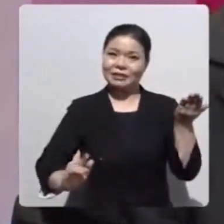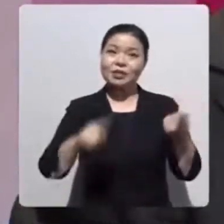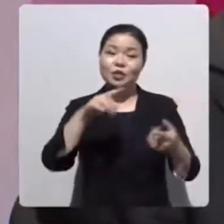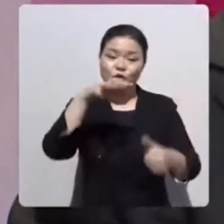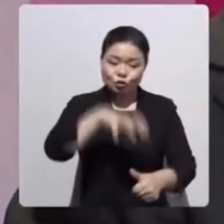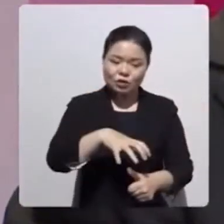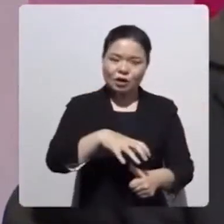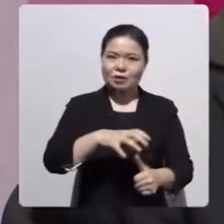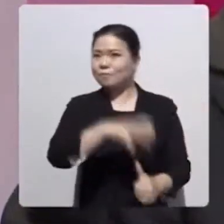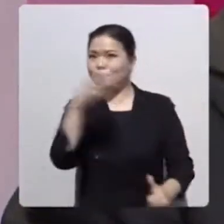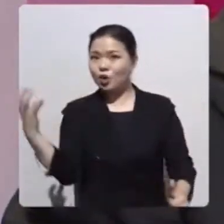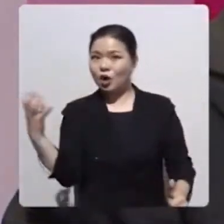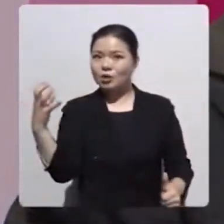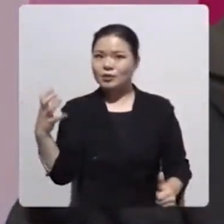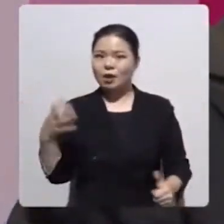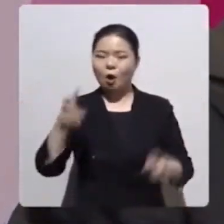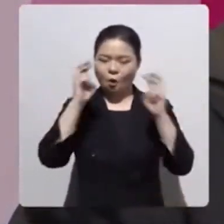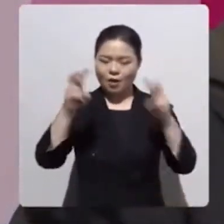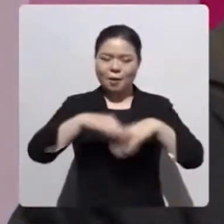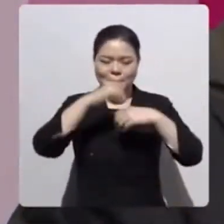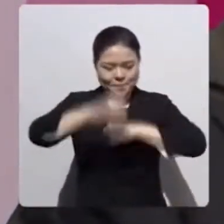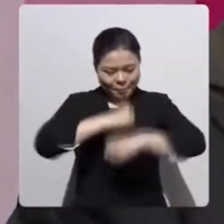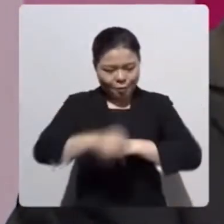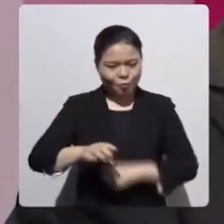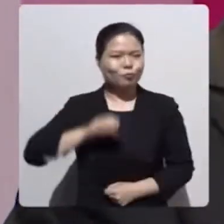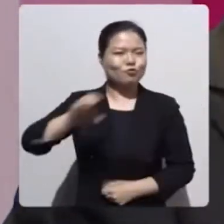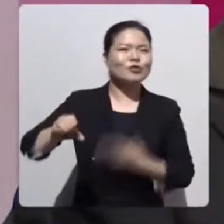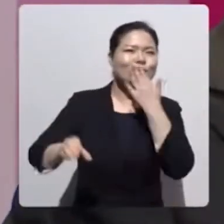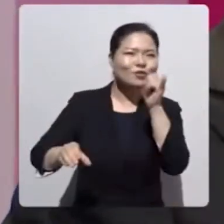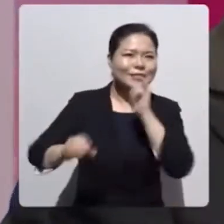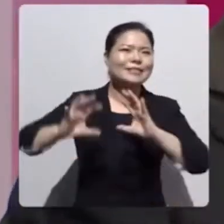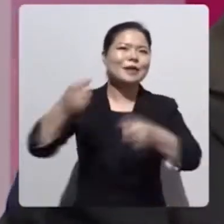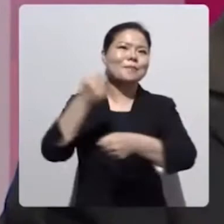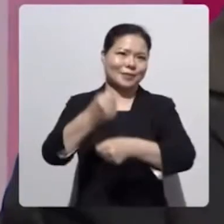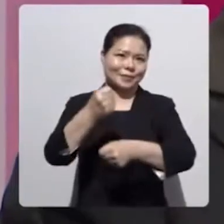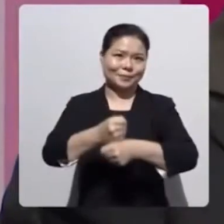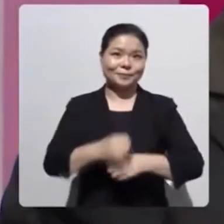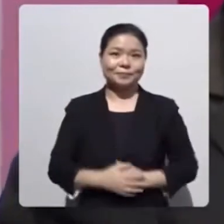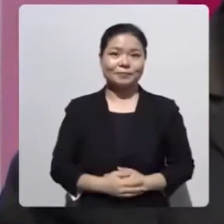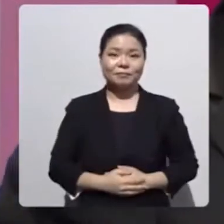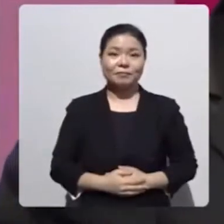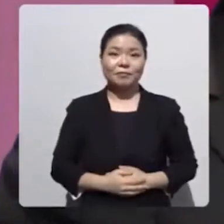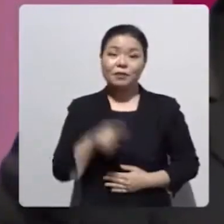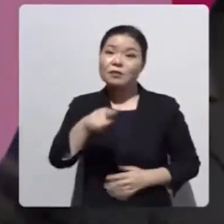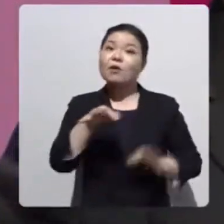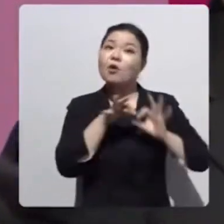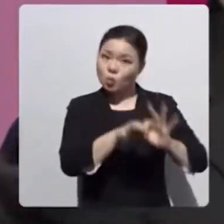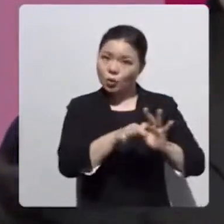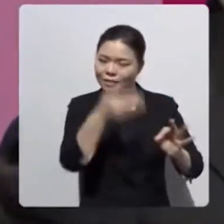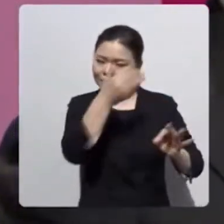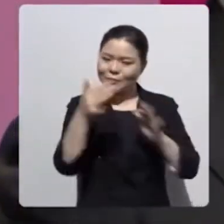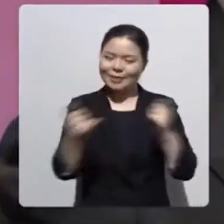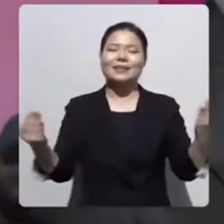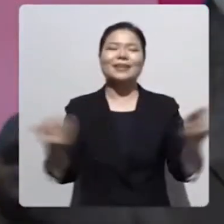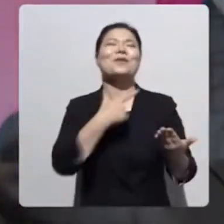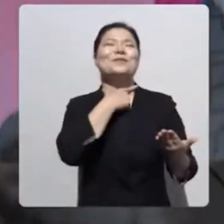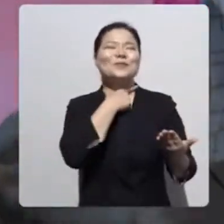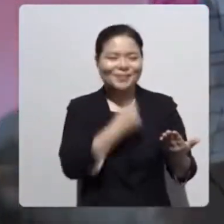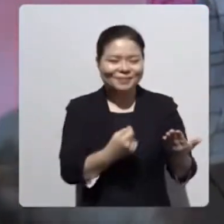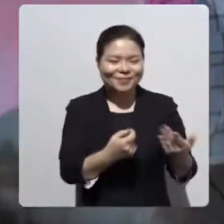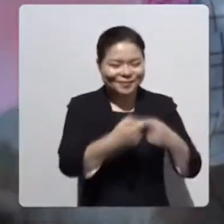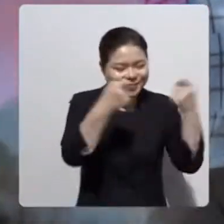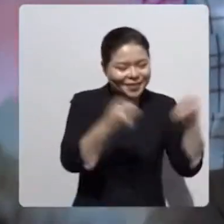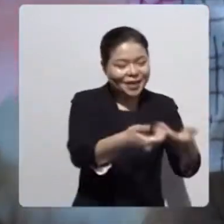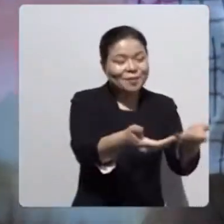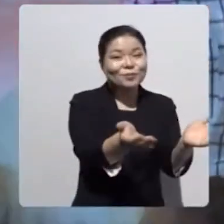기업이 마음껏 투자할 수 있는 환경을 만들겠습니다. 그래야 청년들이 일하고 싶은